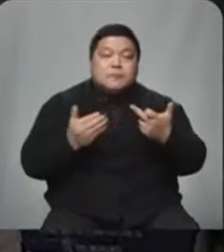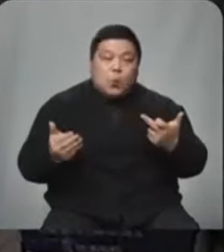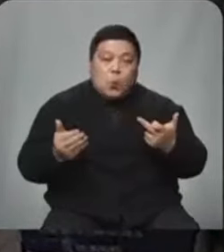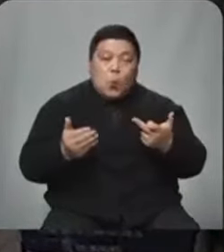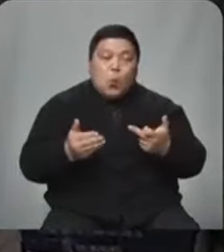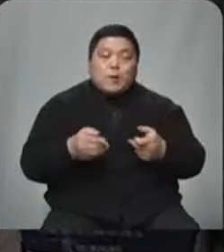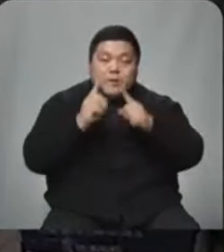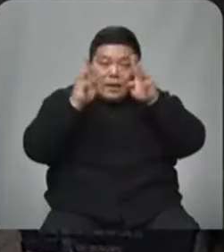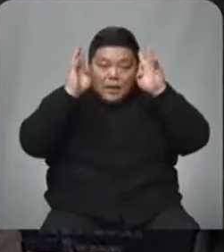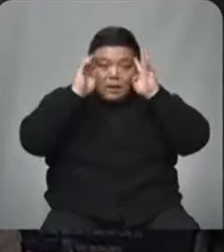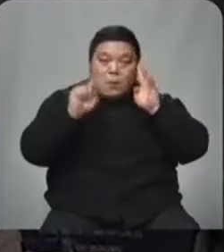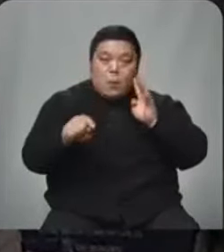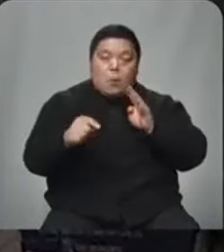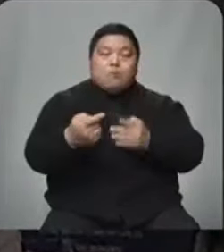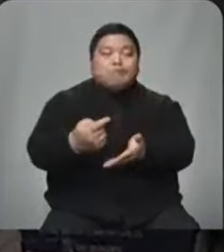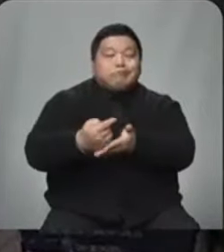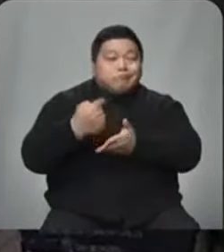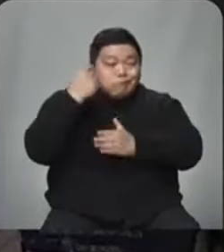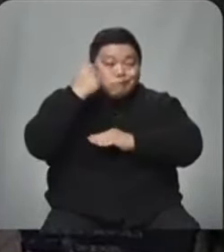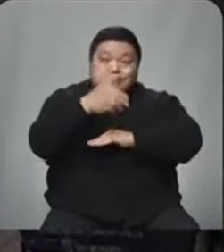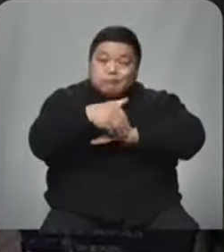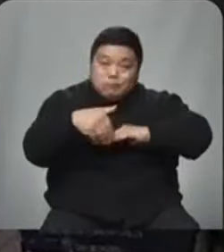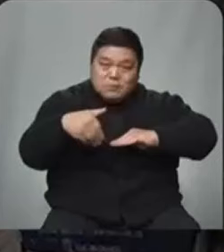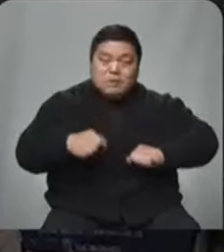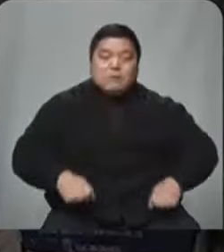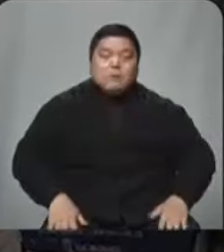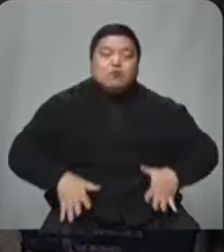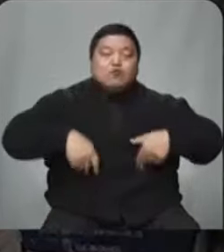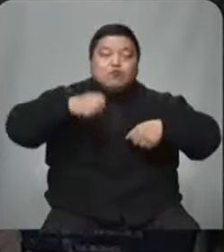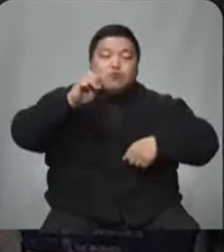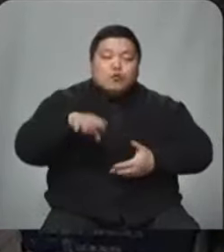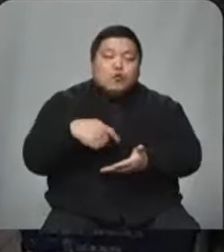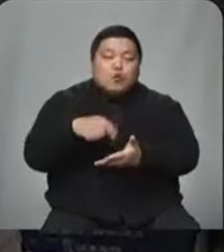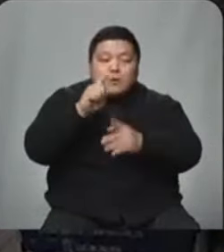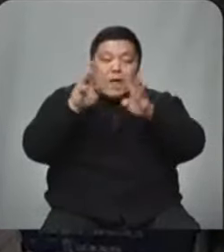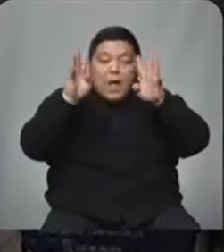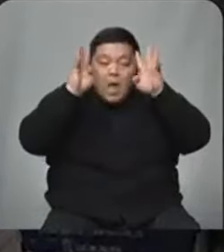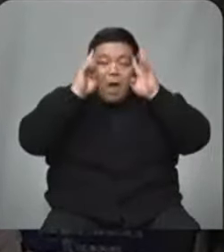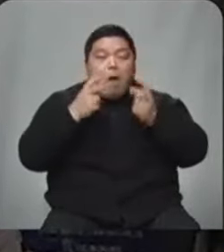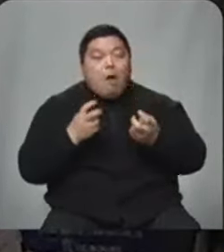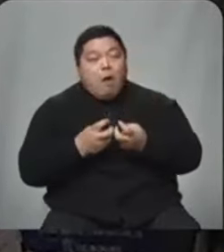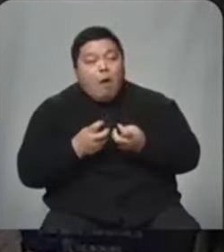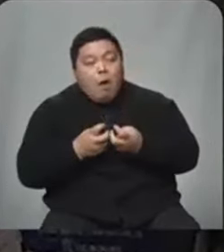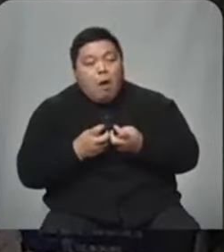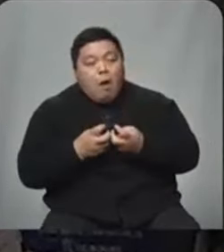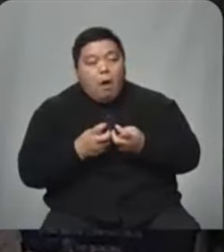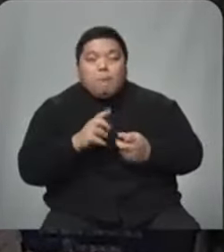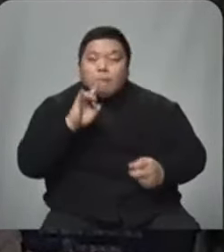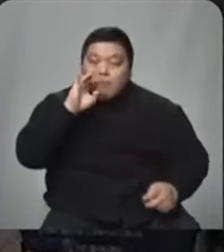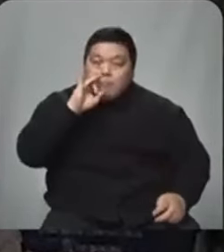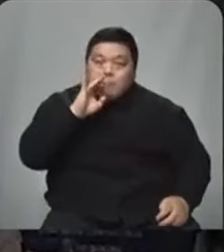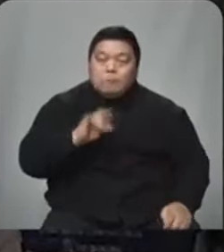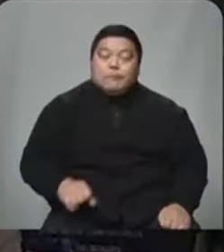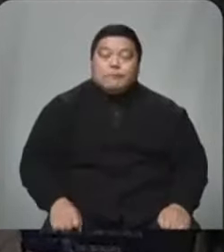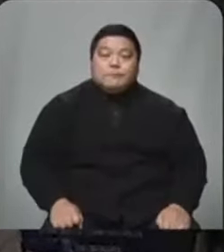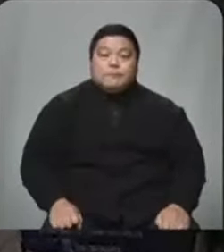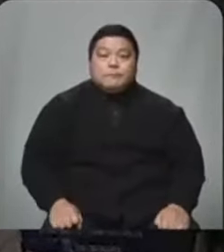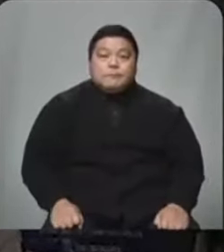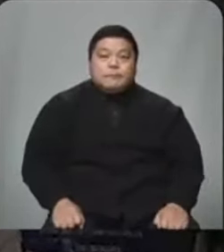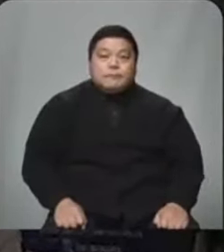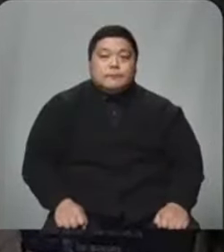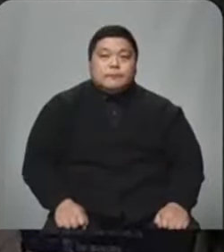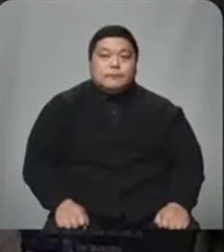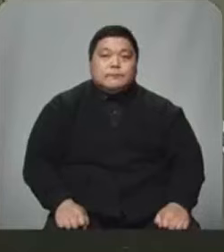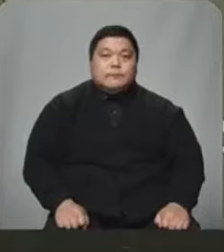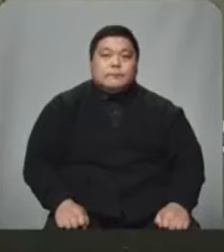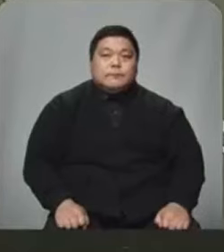글로컬 대학 30 사업을 추진하는 가운데 춘천교육 대학교는 어떤 선택을 할지 귀추가 주목됩니다 김보람 기자가 보도합니다